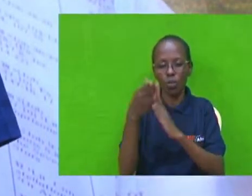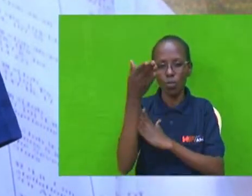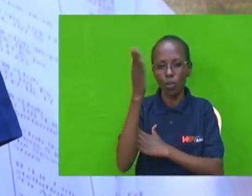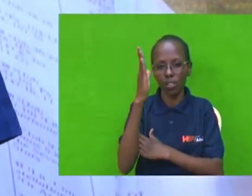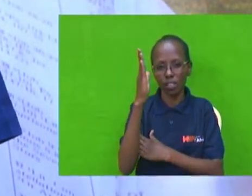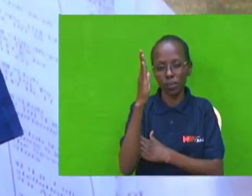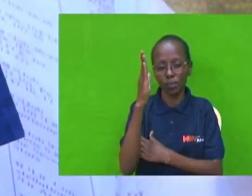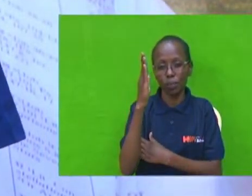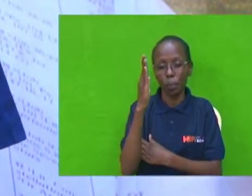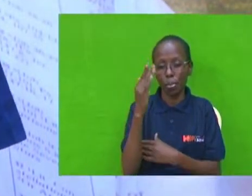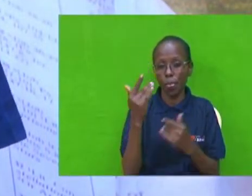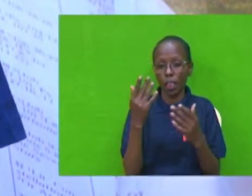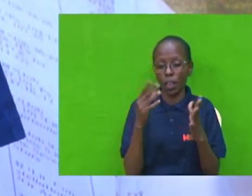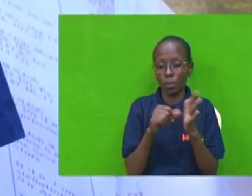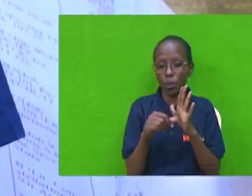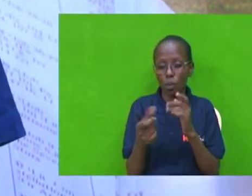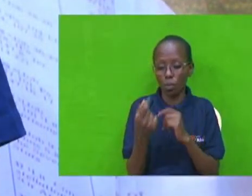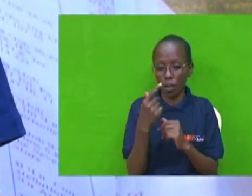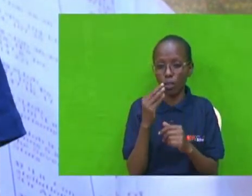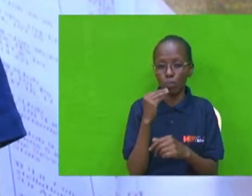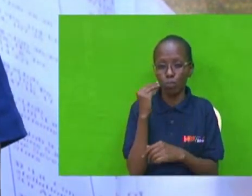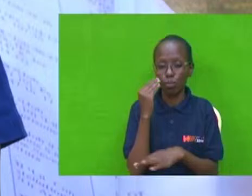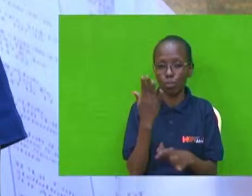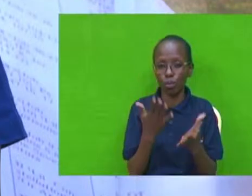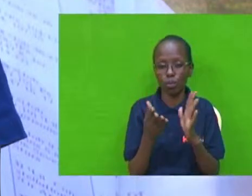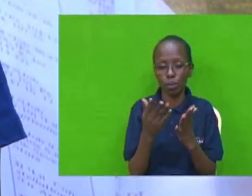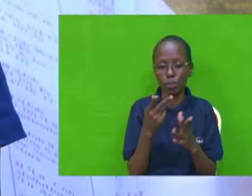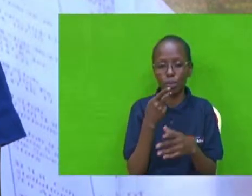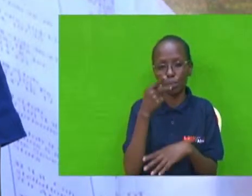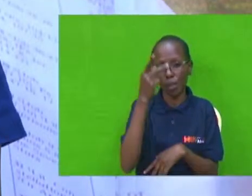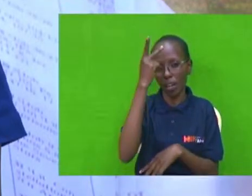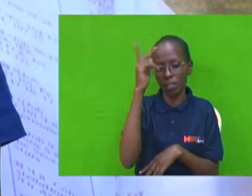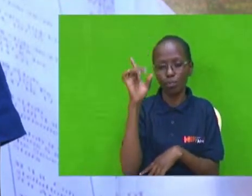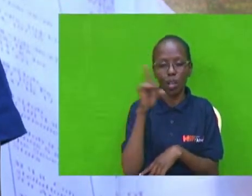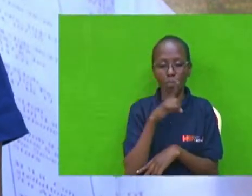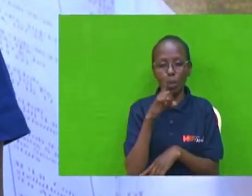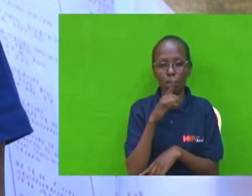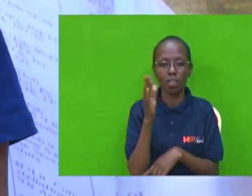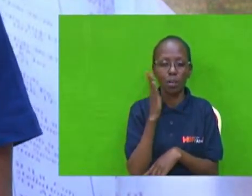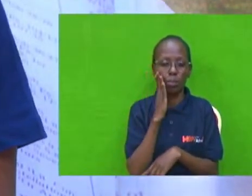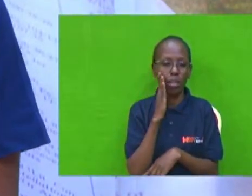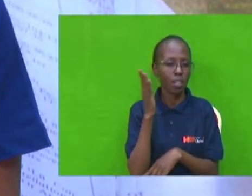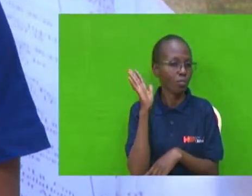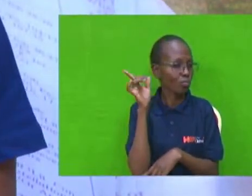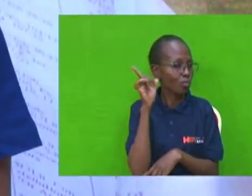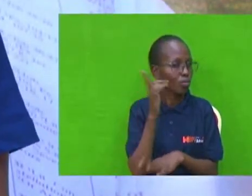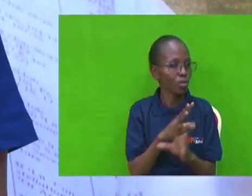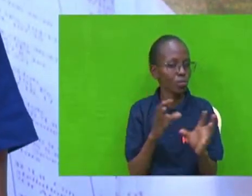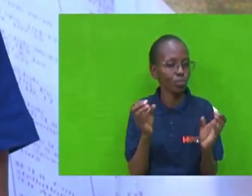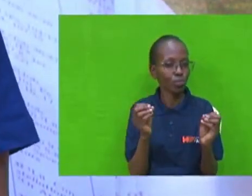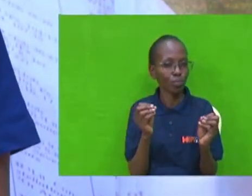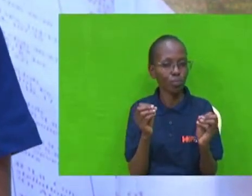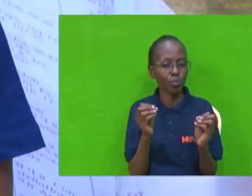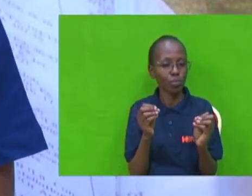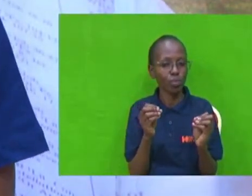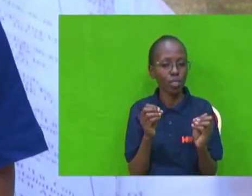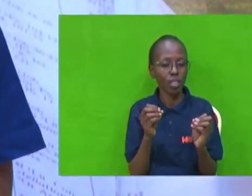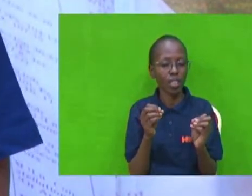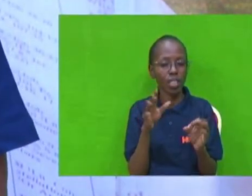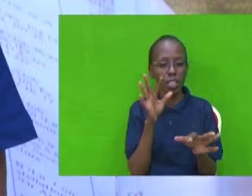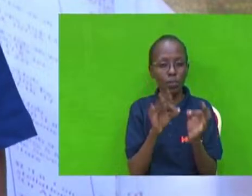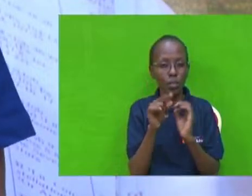kuna tatizo linatokea pale nyumbani kwamba huenda huyu mzazi ni mkali kiasi kwamba hata yule mama pia hamsikilizi. Sasa kama usikilizi yule mke